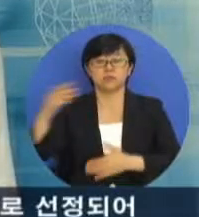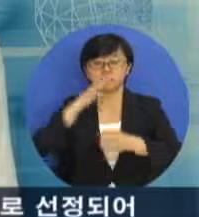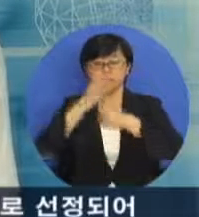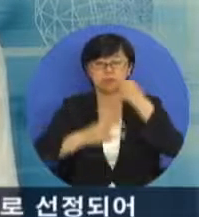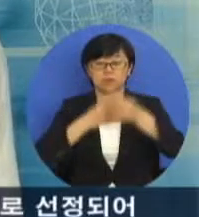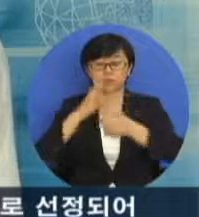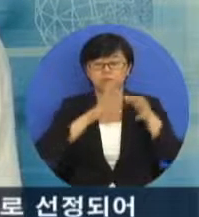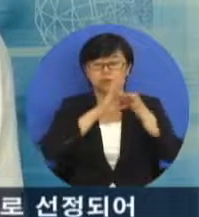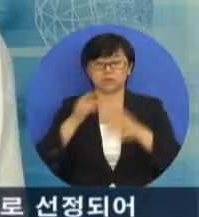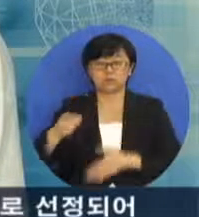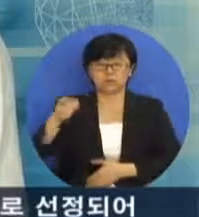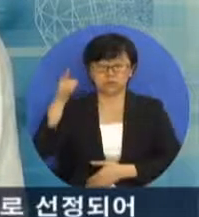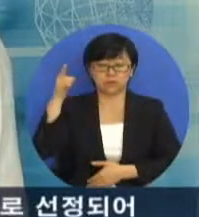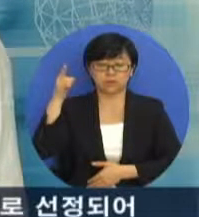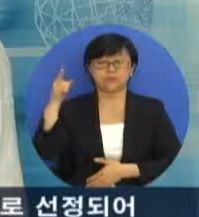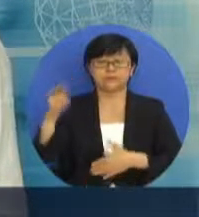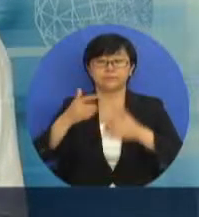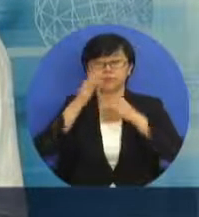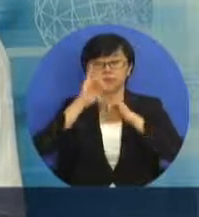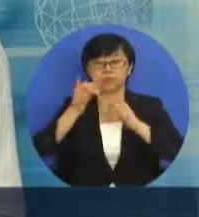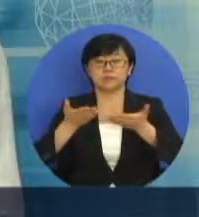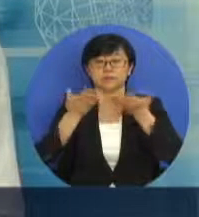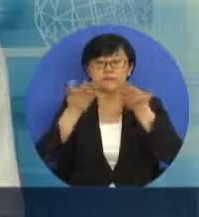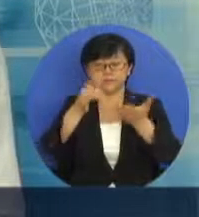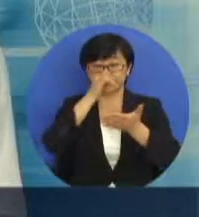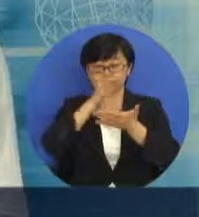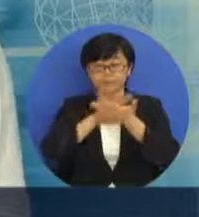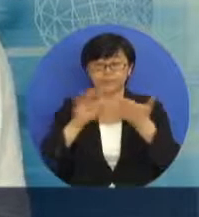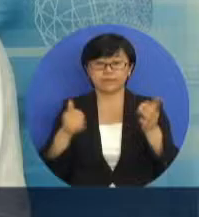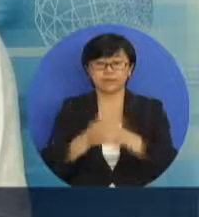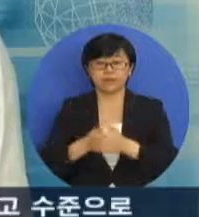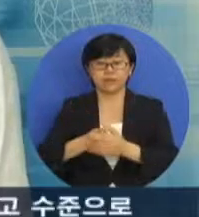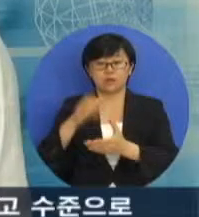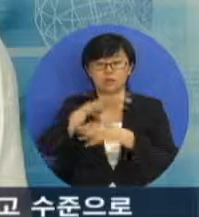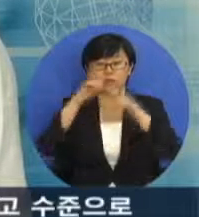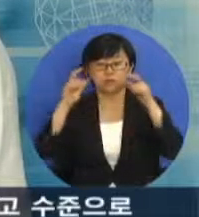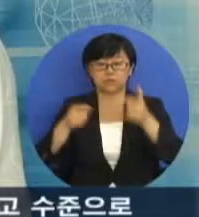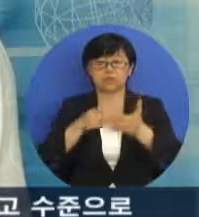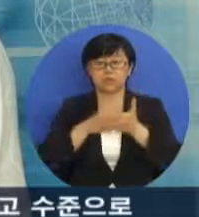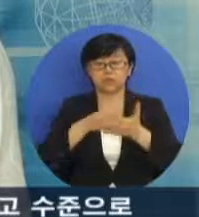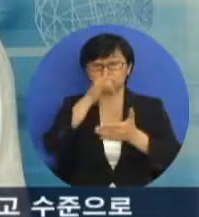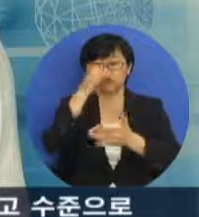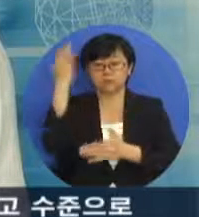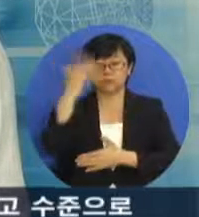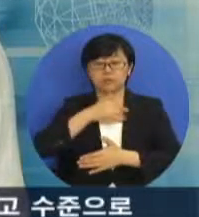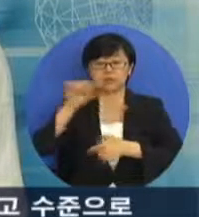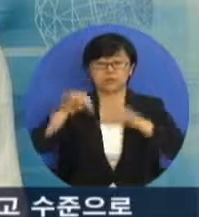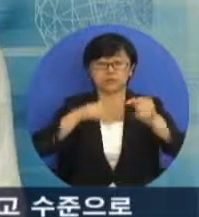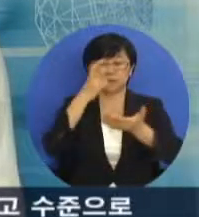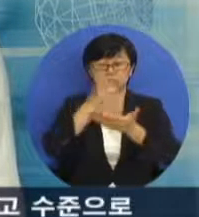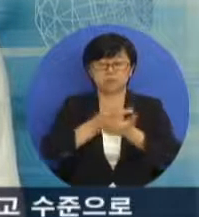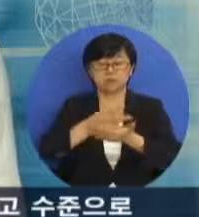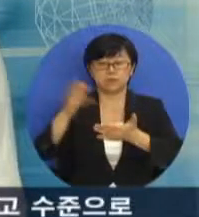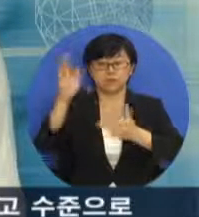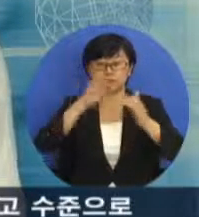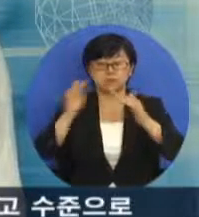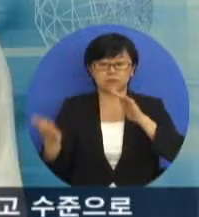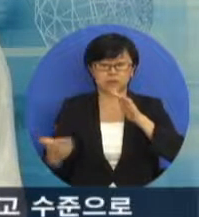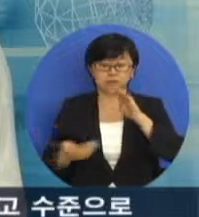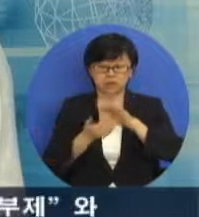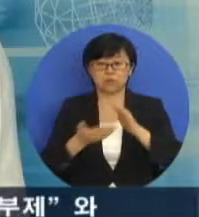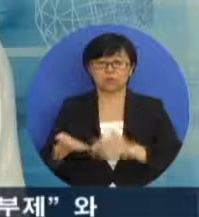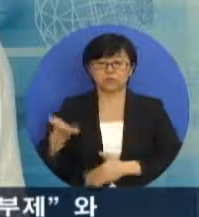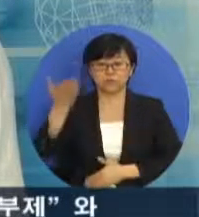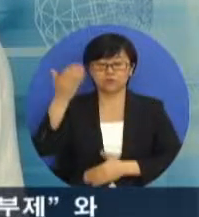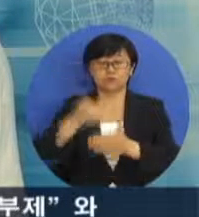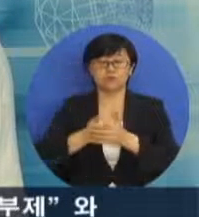이어 3년 연속 우수구로 선정되어 기관 표창장을 수여받았습니다. 종로구에서 추진하고 있는 청렴시책은 전국 최고